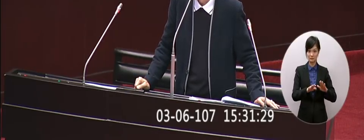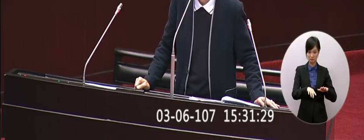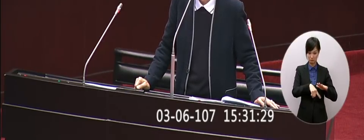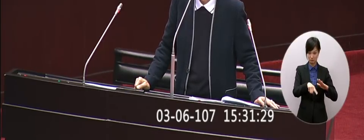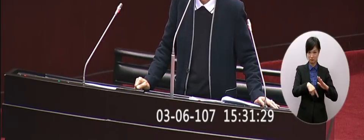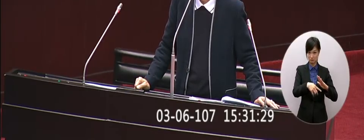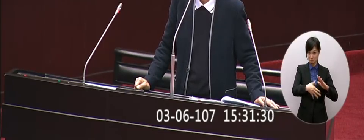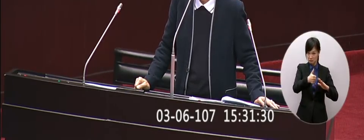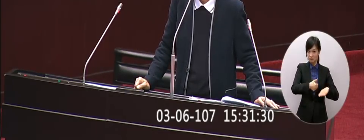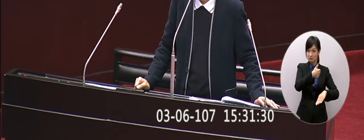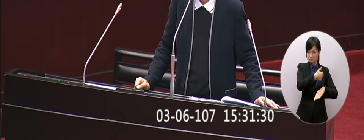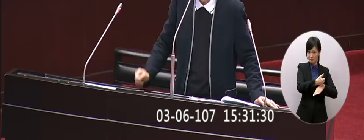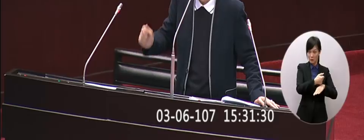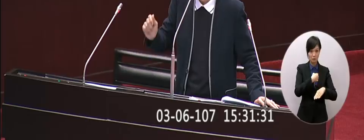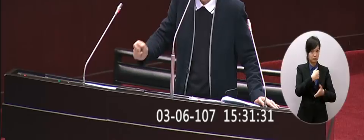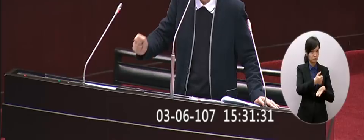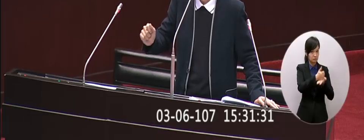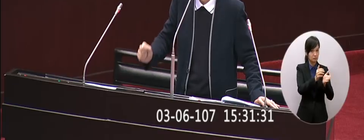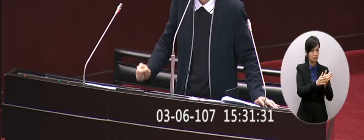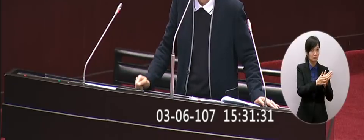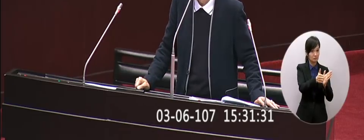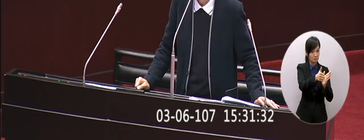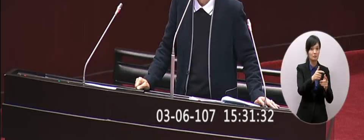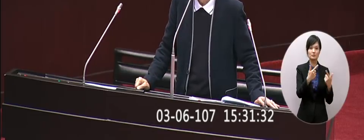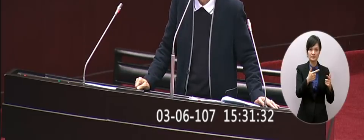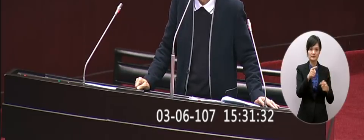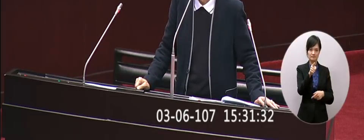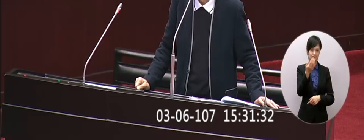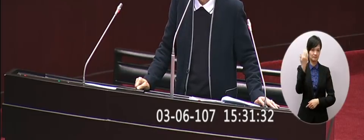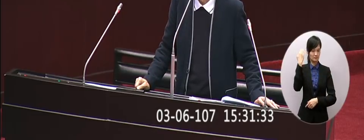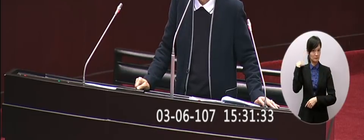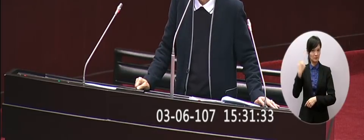乐，实务上这次你做到。